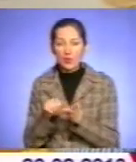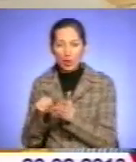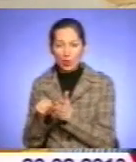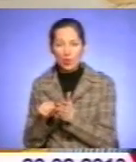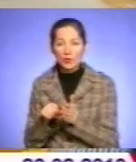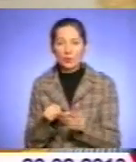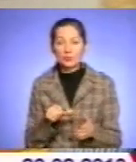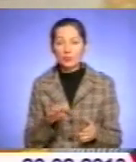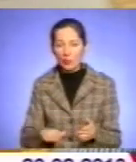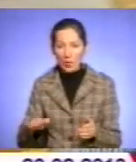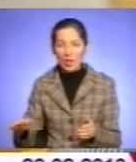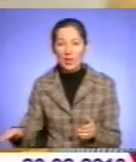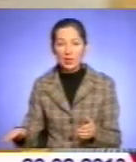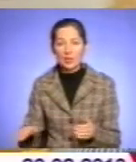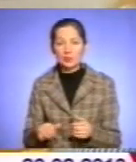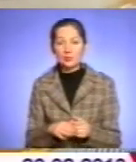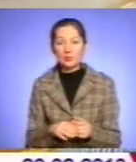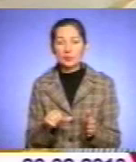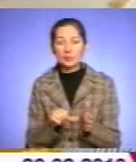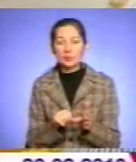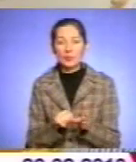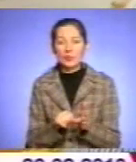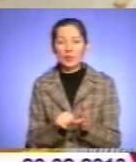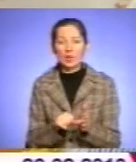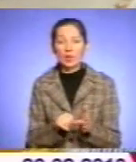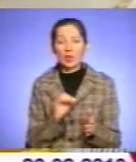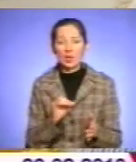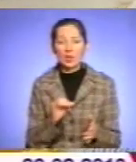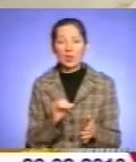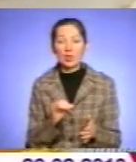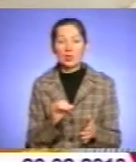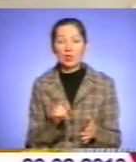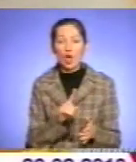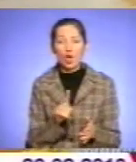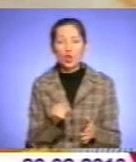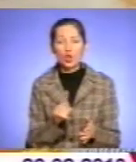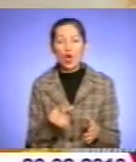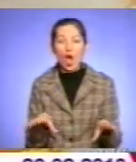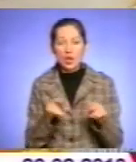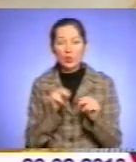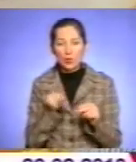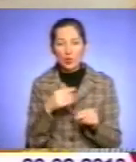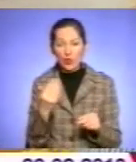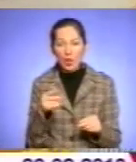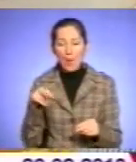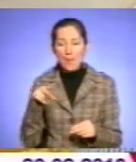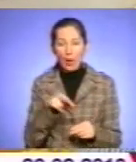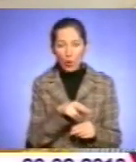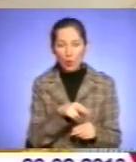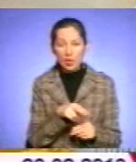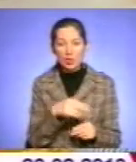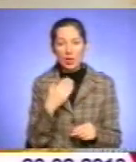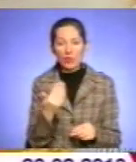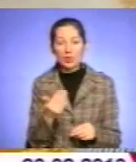саме таких маленьких відвідувачів. І що разом з тим, що вони приходять,